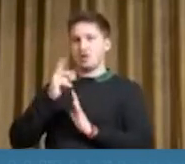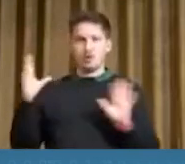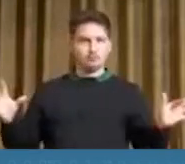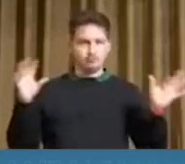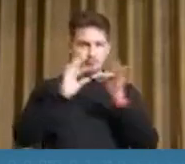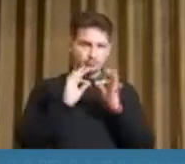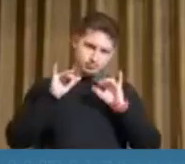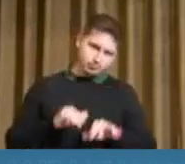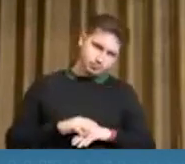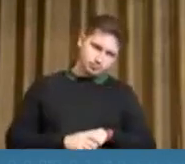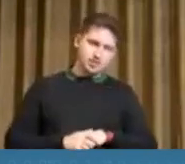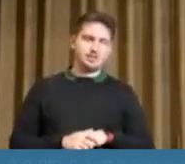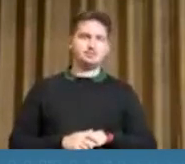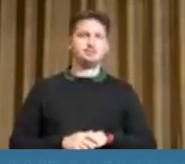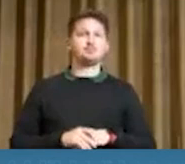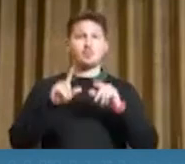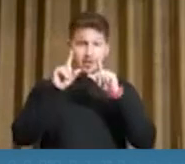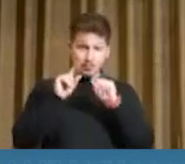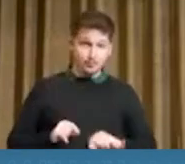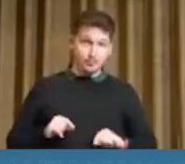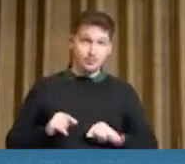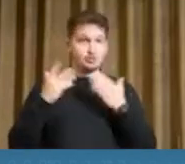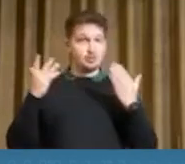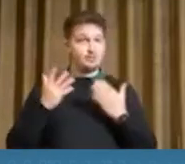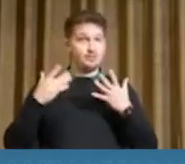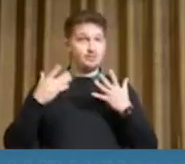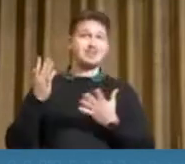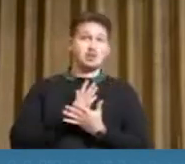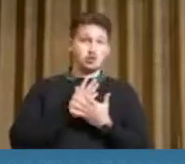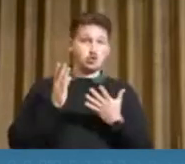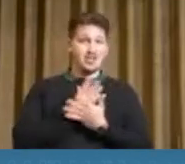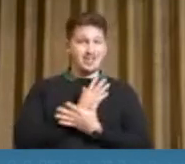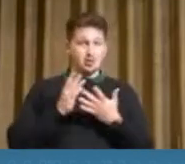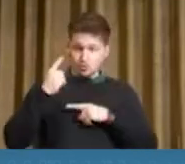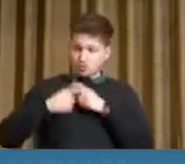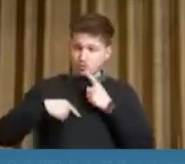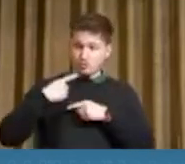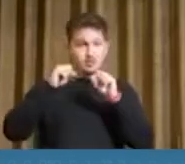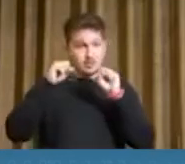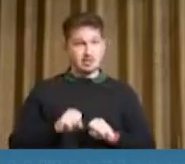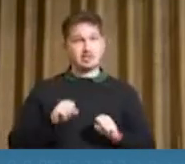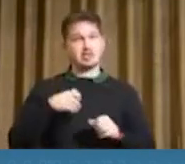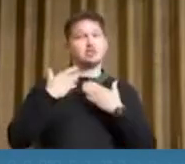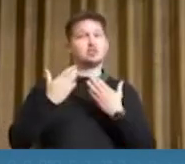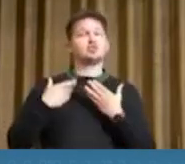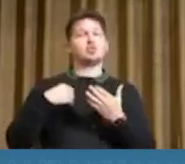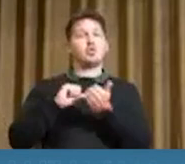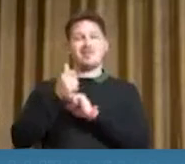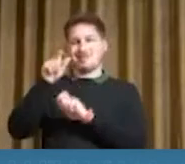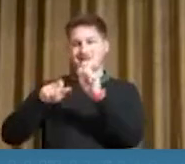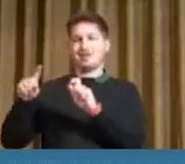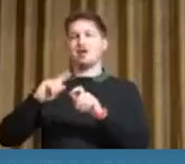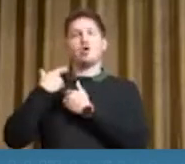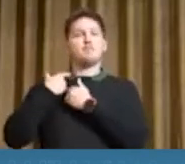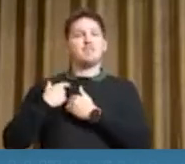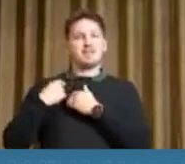zeichnet sich ab, dass man da zumindest mal auch in der Entscheidungsfindung, wie früher ein Athlet, eine Athletin wieder in ein belastendes Training